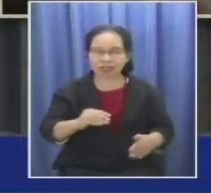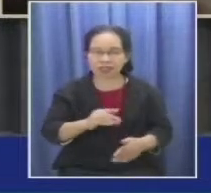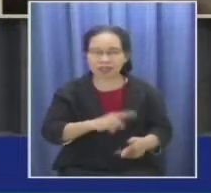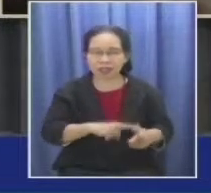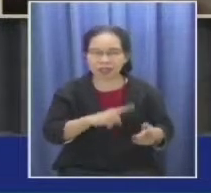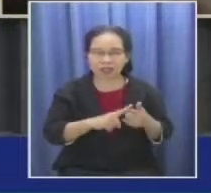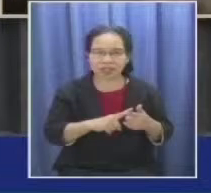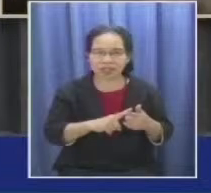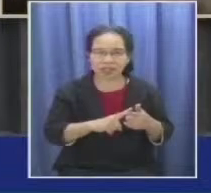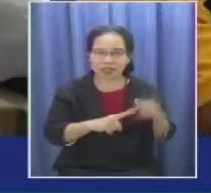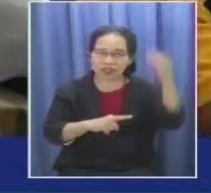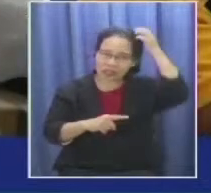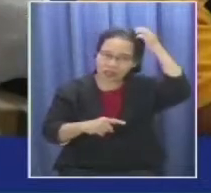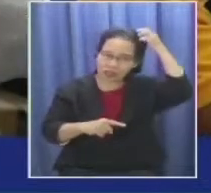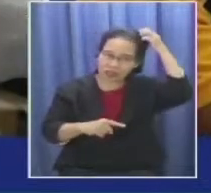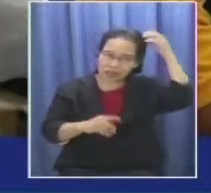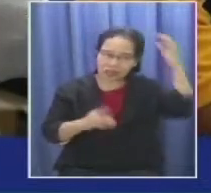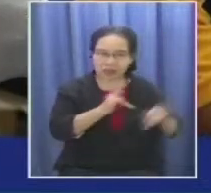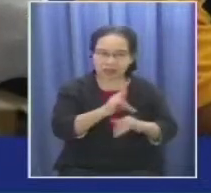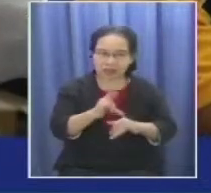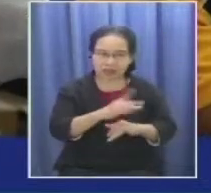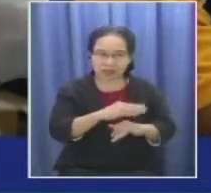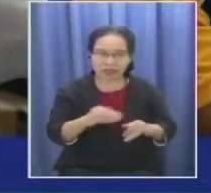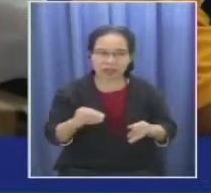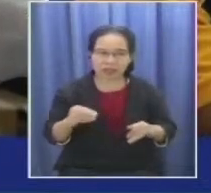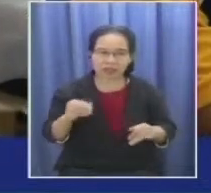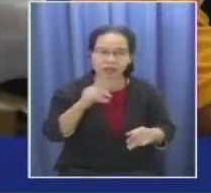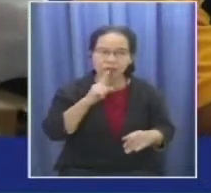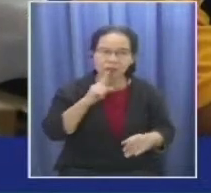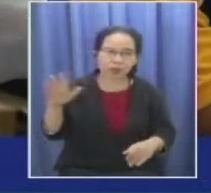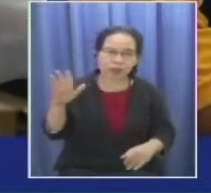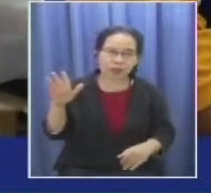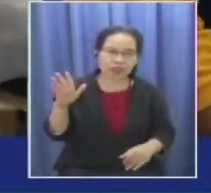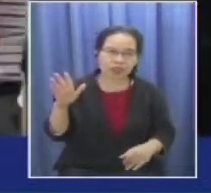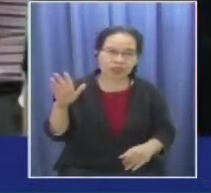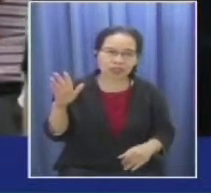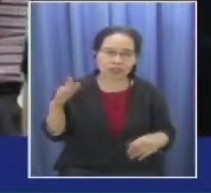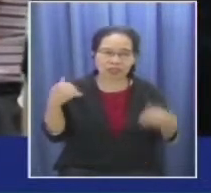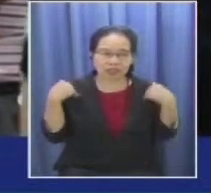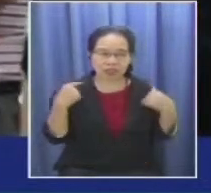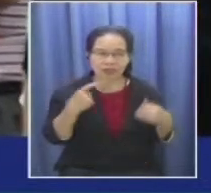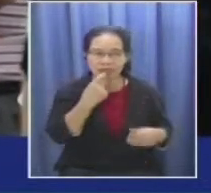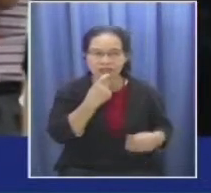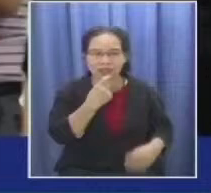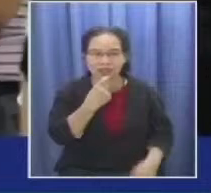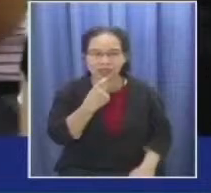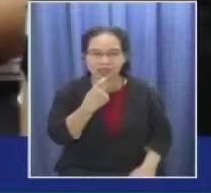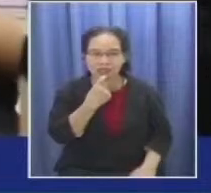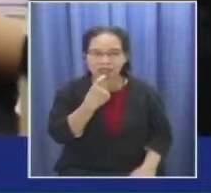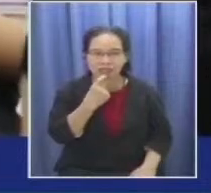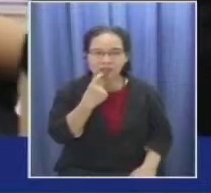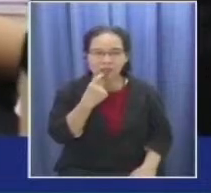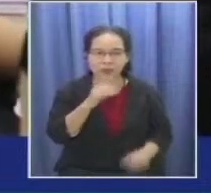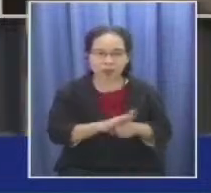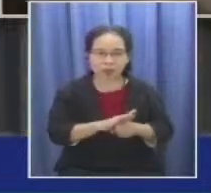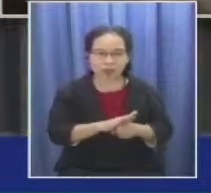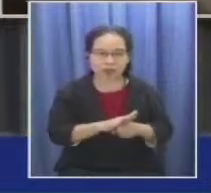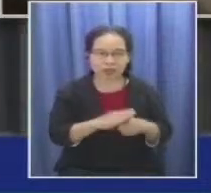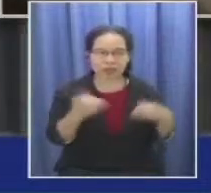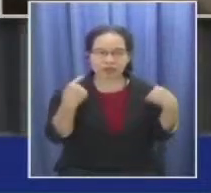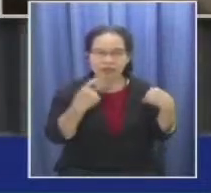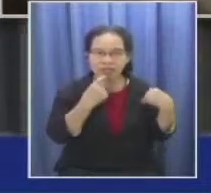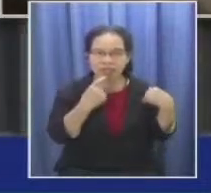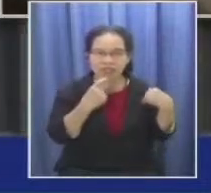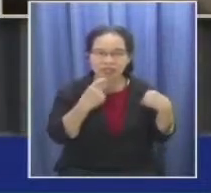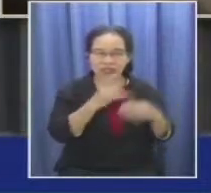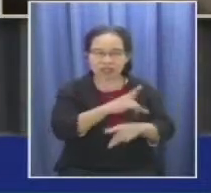ba ma yɛ mfa yɛ tɛkyerɛ ma no enhyɛ yɛ nyanko nipa so no me nkrɔfo wo do me nkrɔfo a wo ya